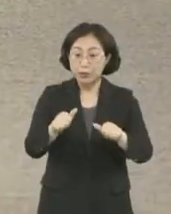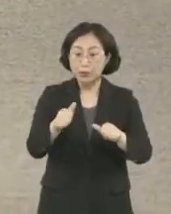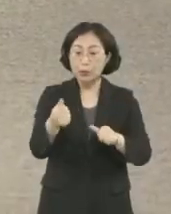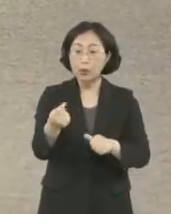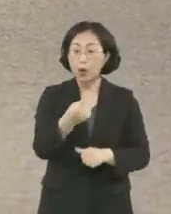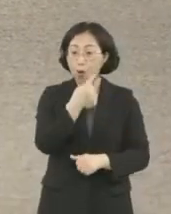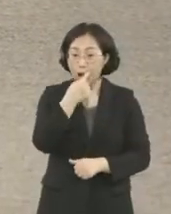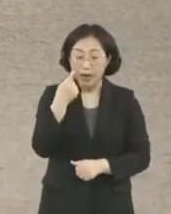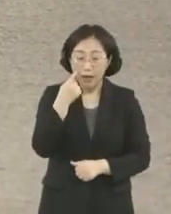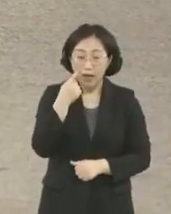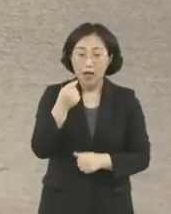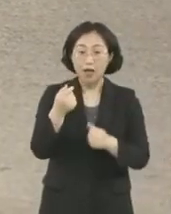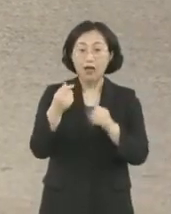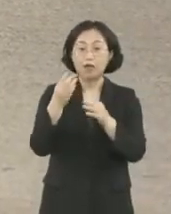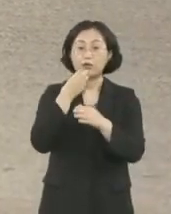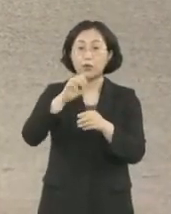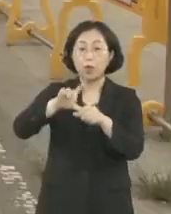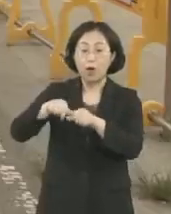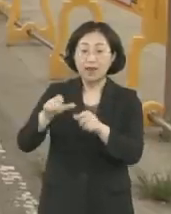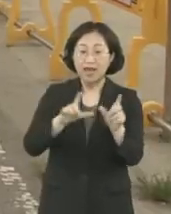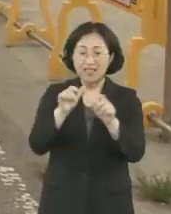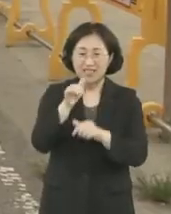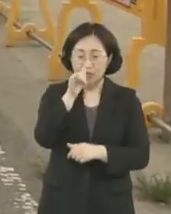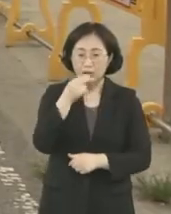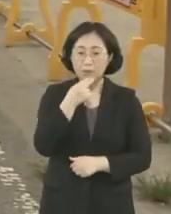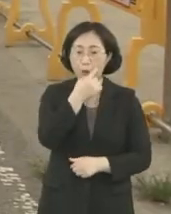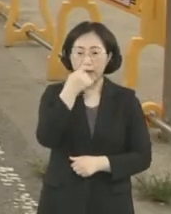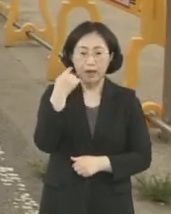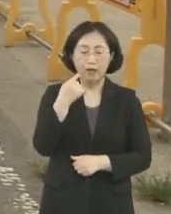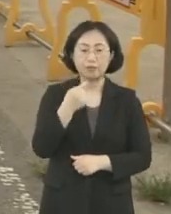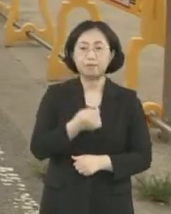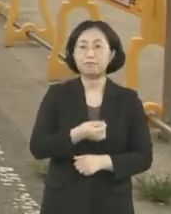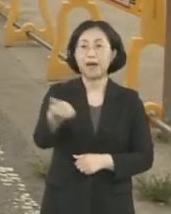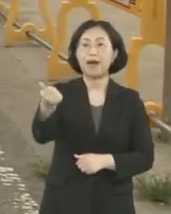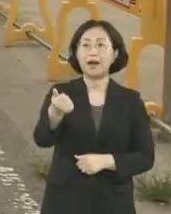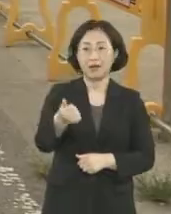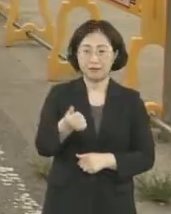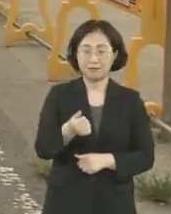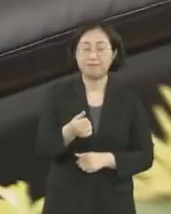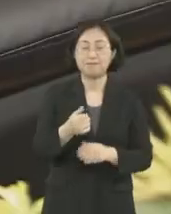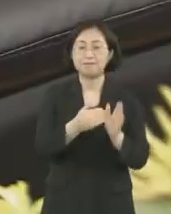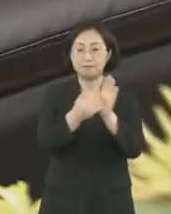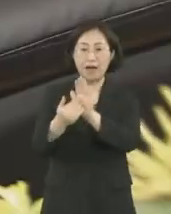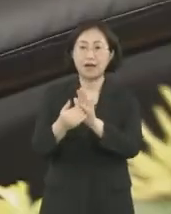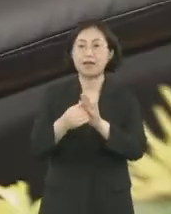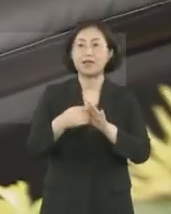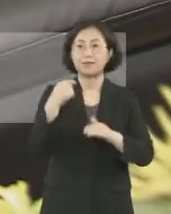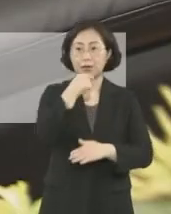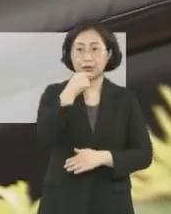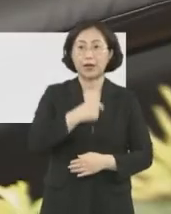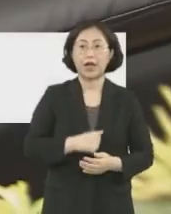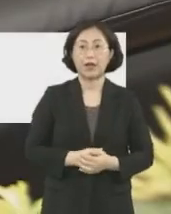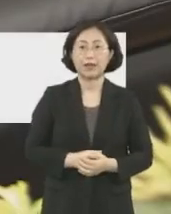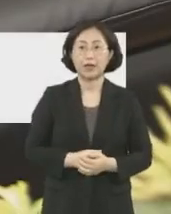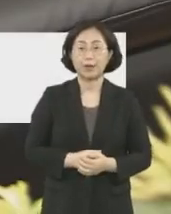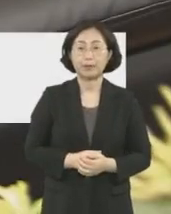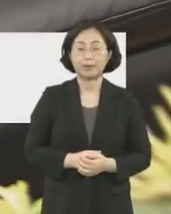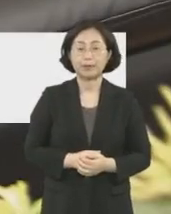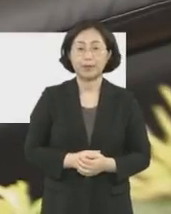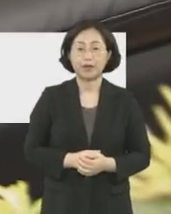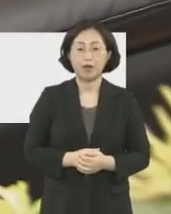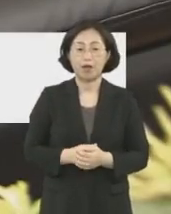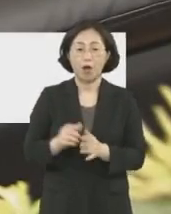거주지를 확인해 수도권 고객의 출입을 막는 등 적극 대처하고 있습니다 자가혈 가 100회를 나머지는 괴로 간